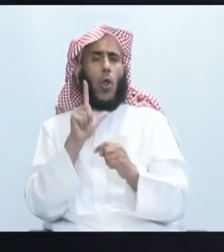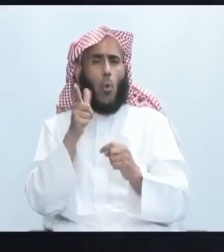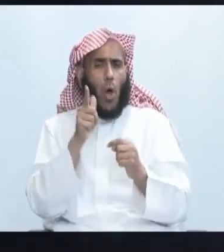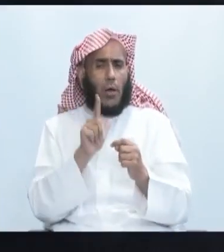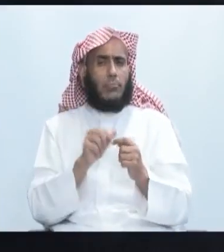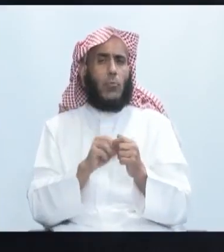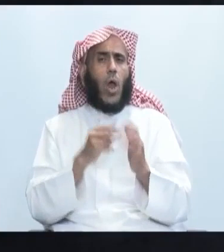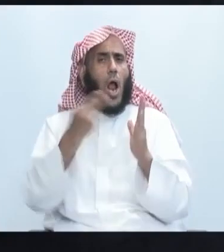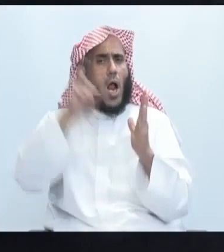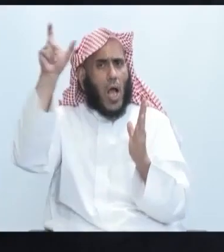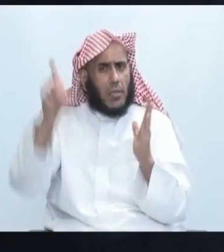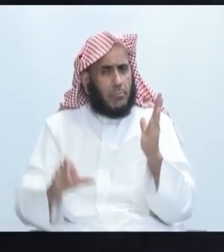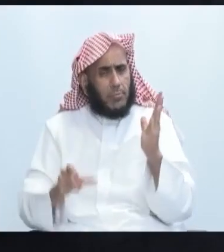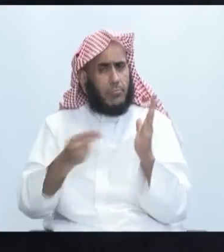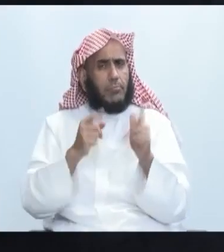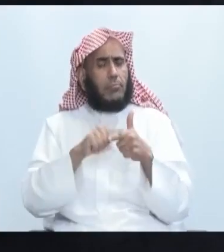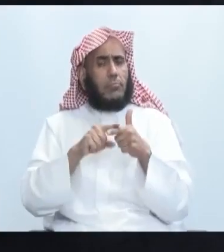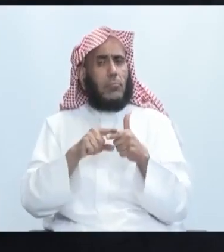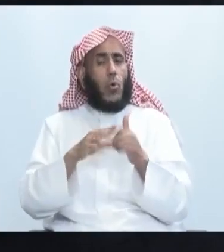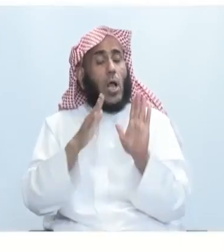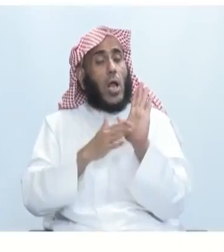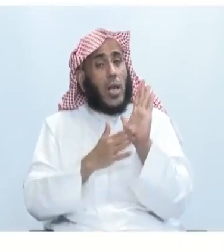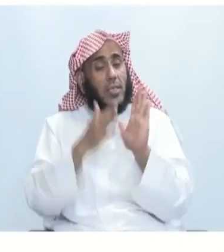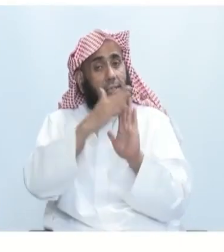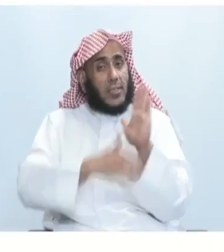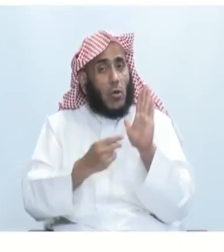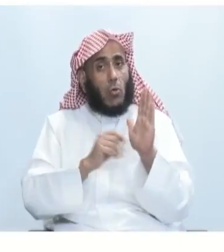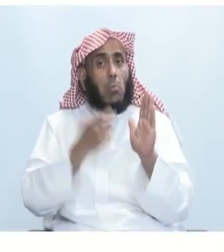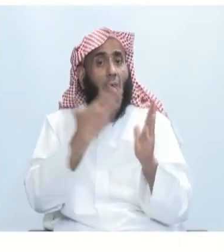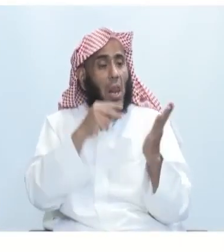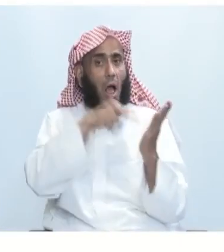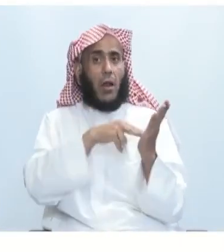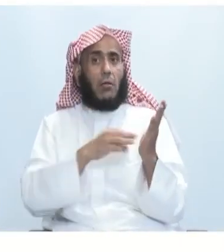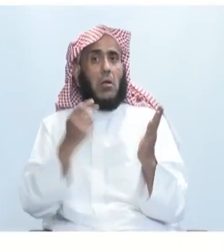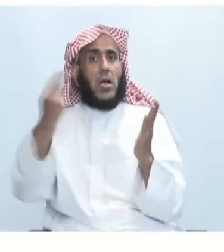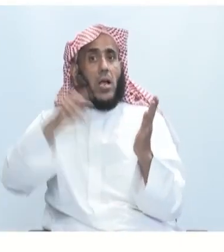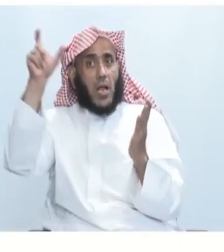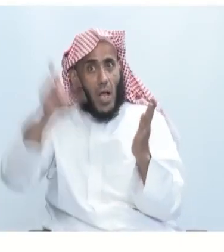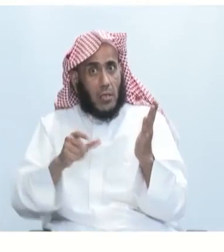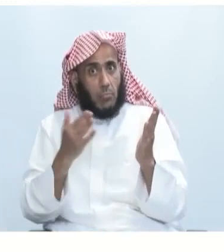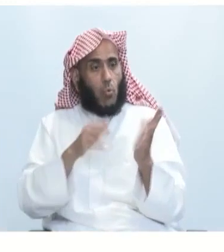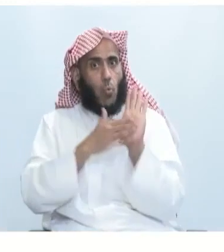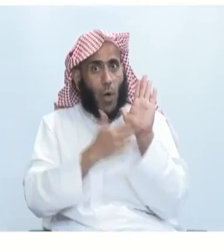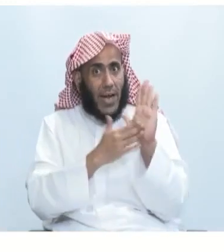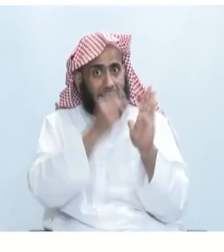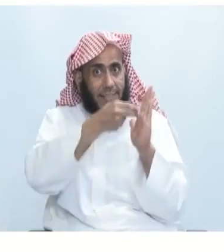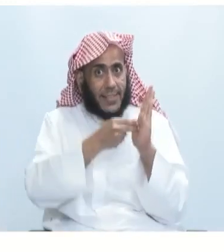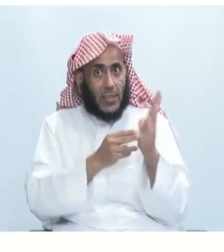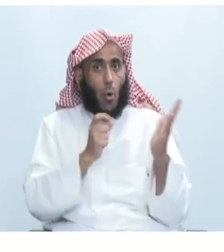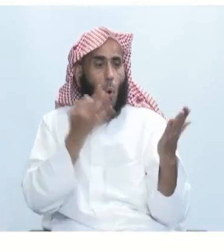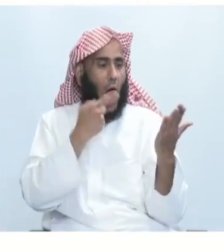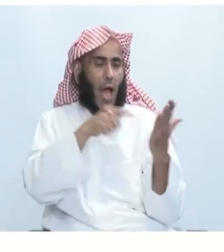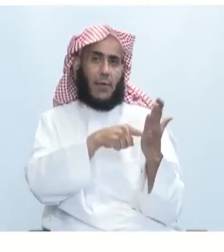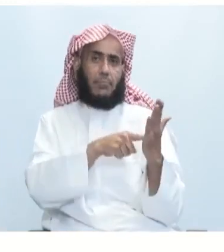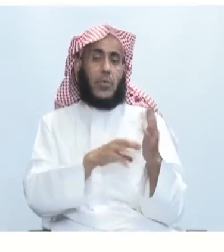وهناك كاتب وايضا النص ثم القارع كاتب ونص وقارع اللغه